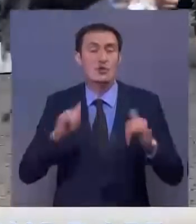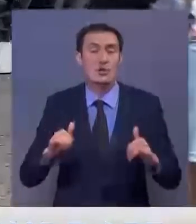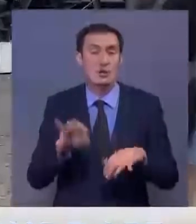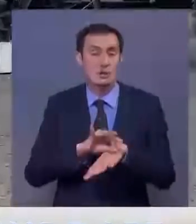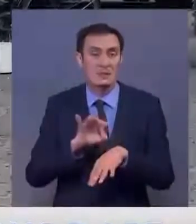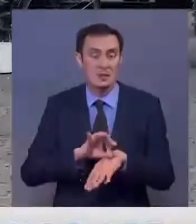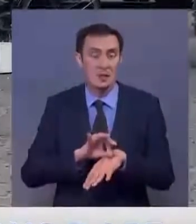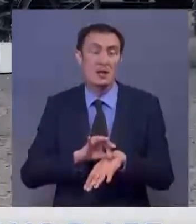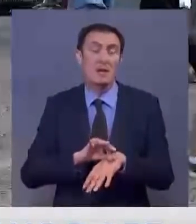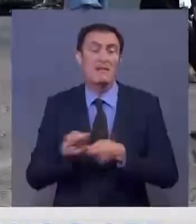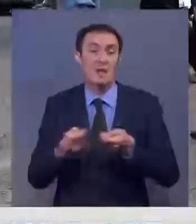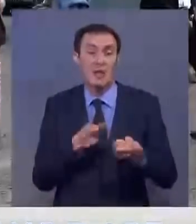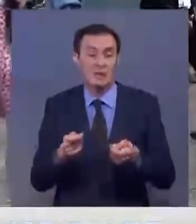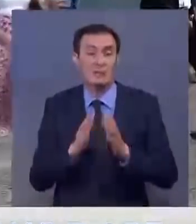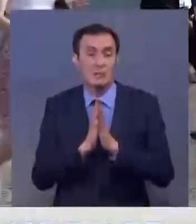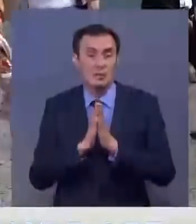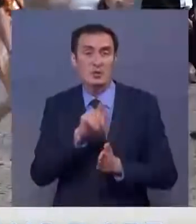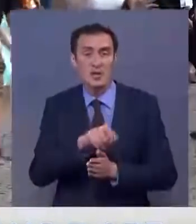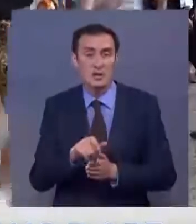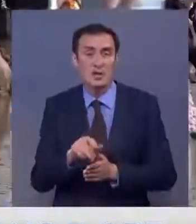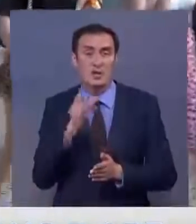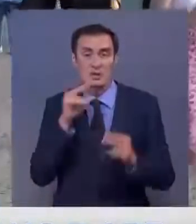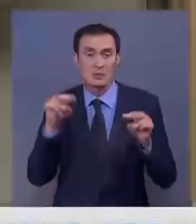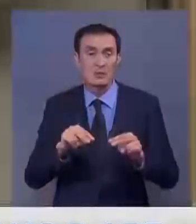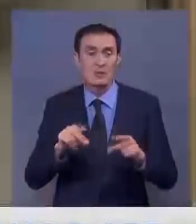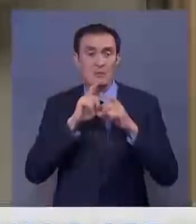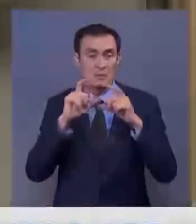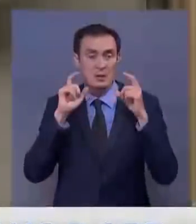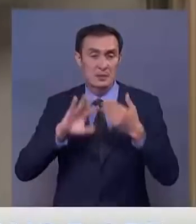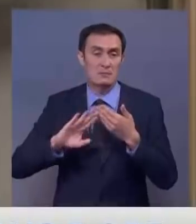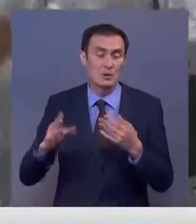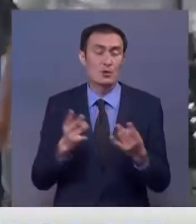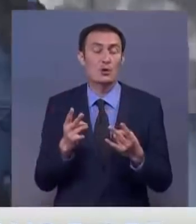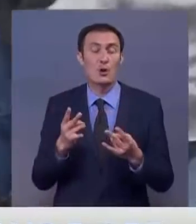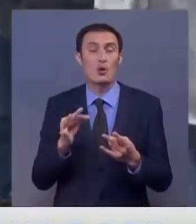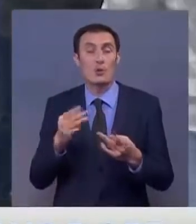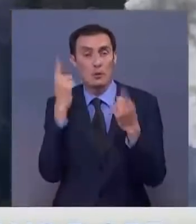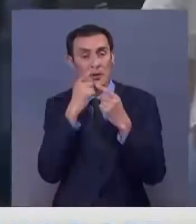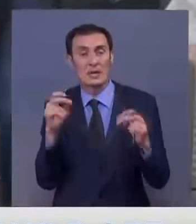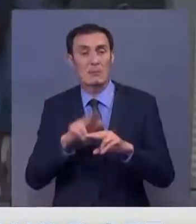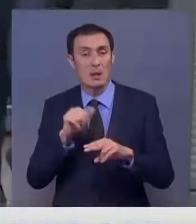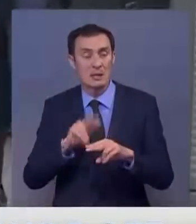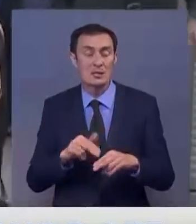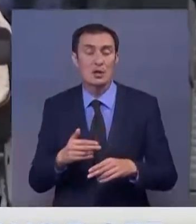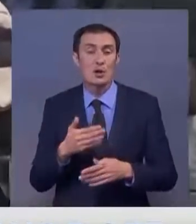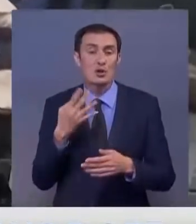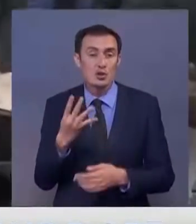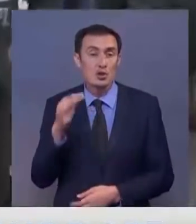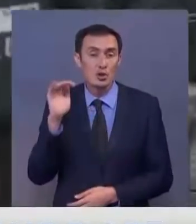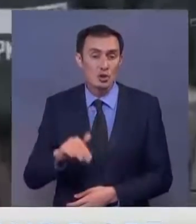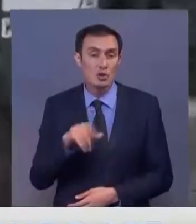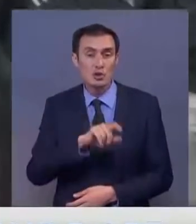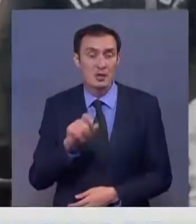числа инфицированных власти просят граждан соблюдать дистанцию и носить маски. Однако, по данным немецкой полиции, до 4000